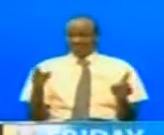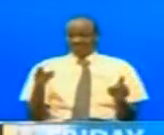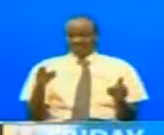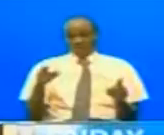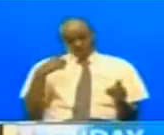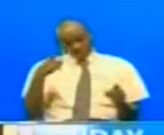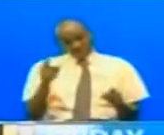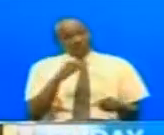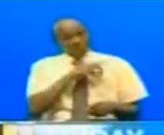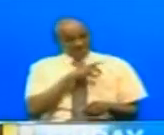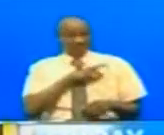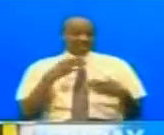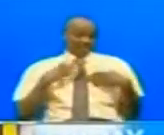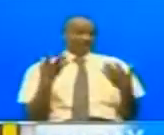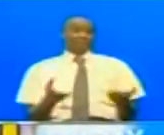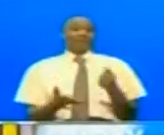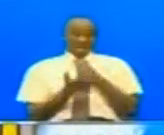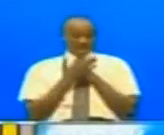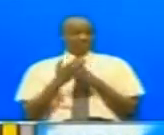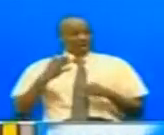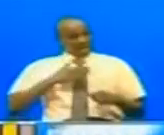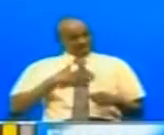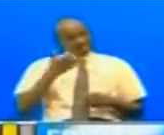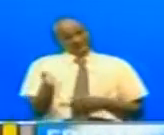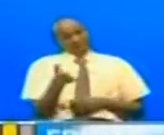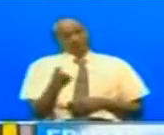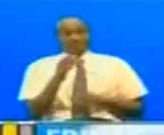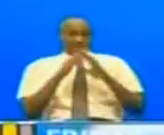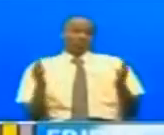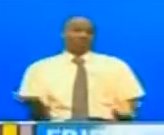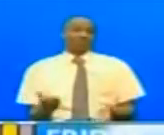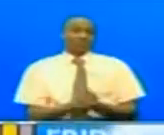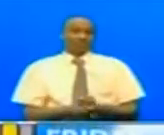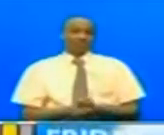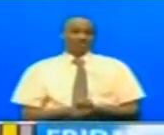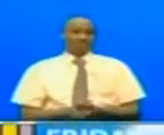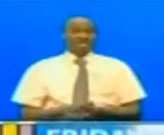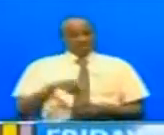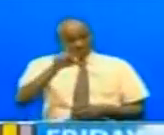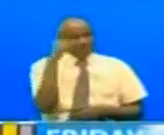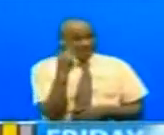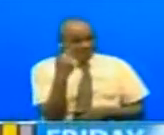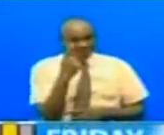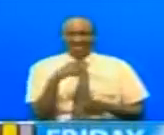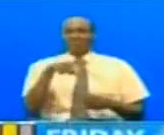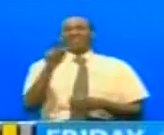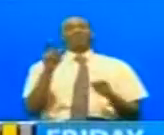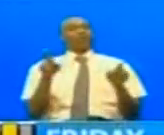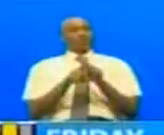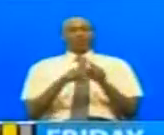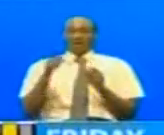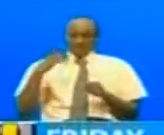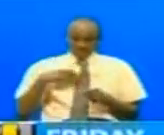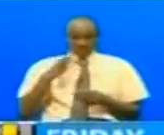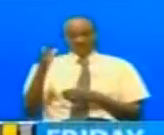vile mapato yake iko sometimes, naona ni kama tu inatusaidia sana kwa hii nyumba. He's not alone though. Some like him are just